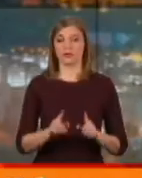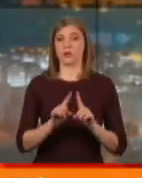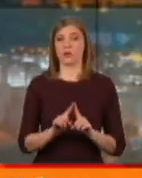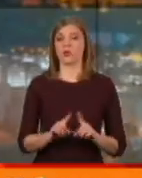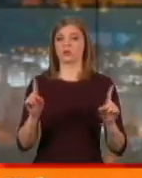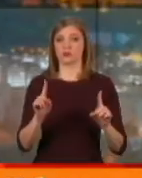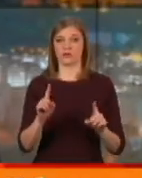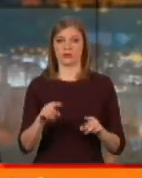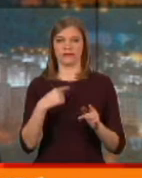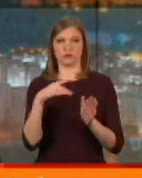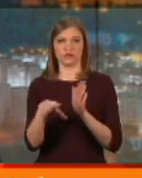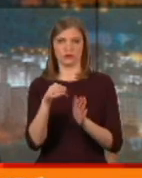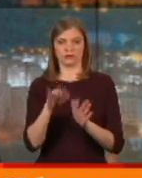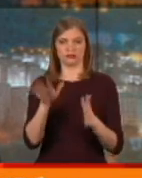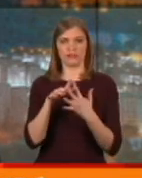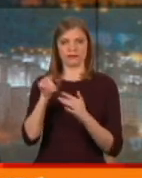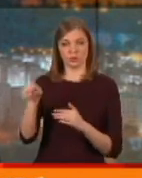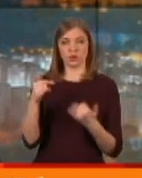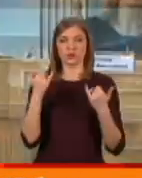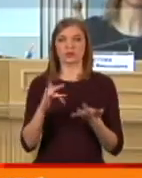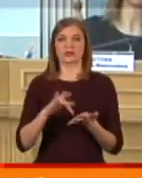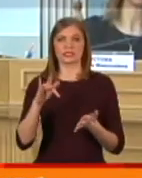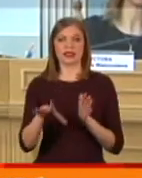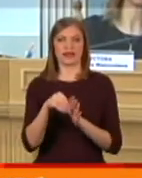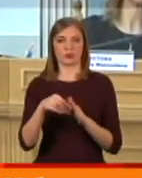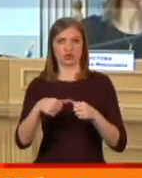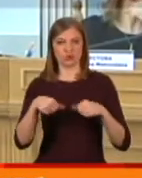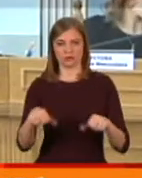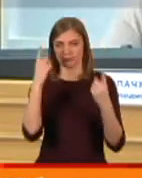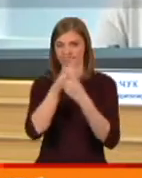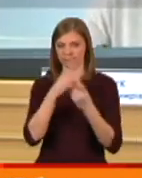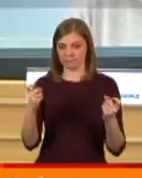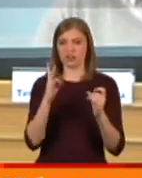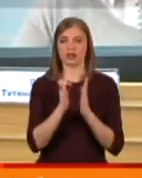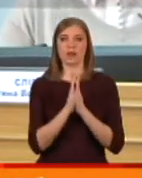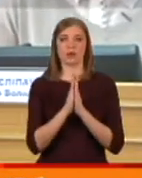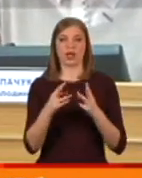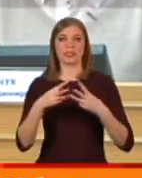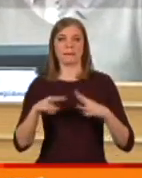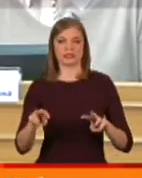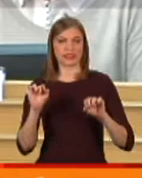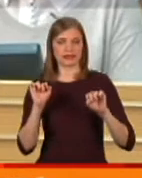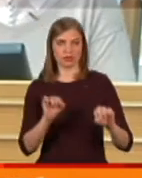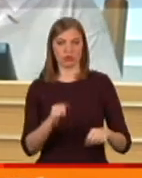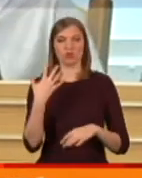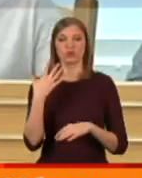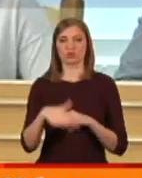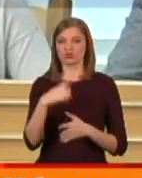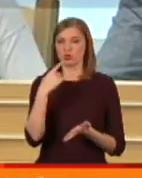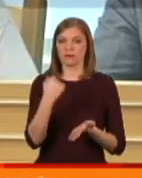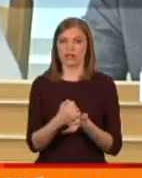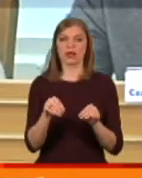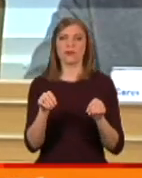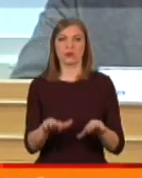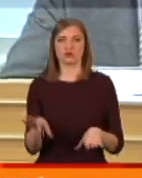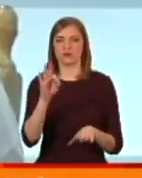Особливості волевиявлення на фронті. Сьогодні Центральна виборча комісія повідомила, на прохання Міністерства оборони уже ухвалила